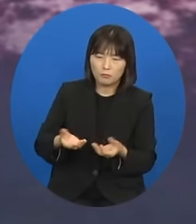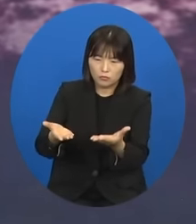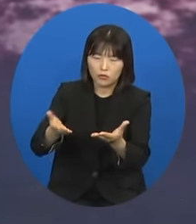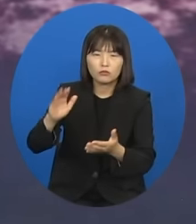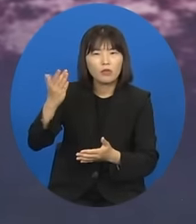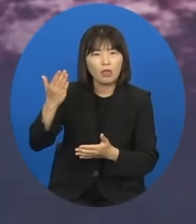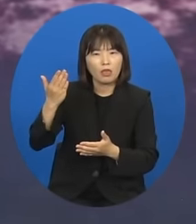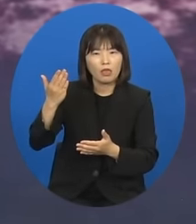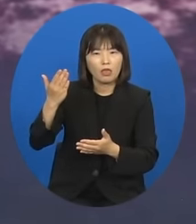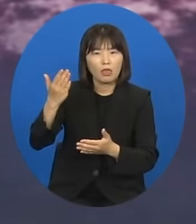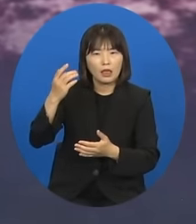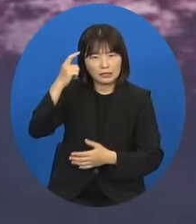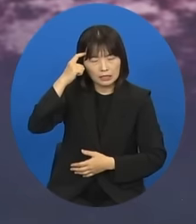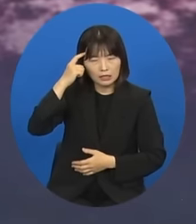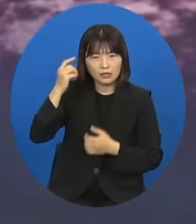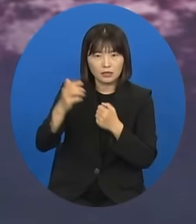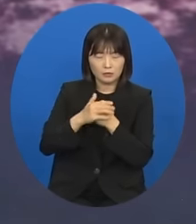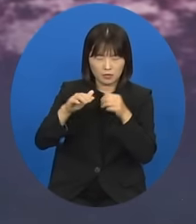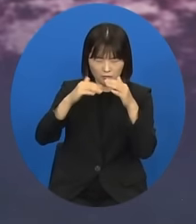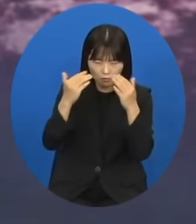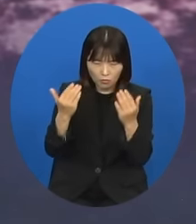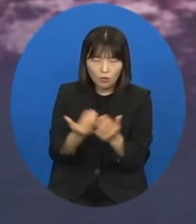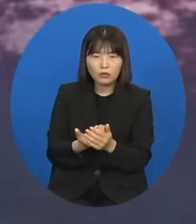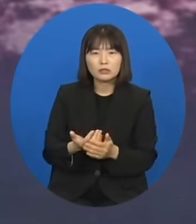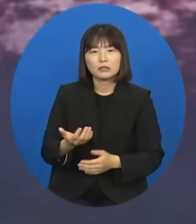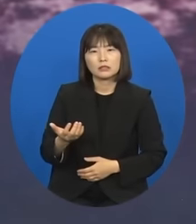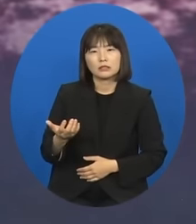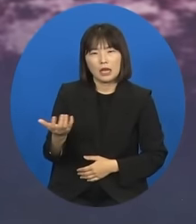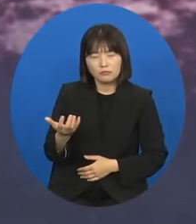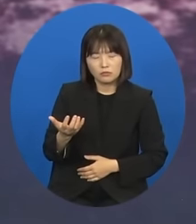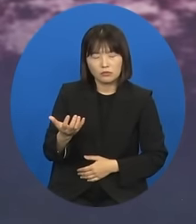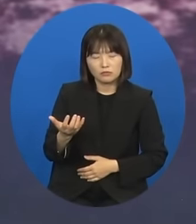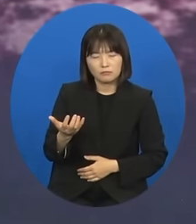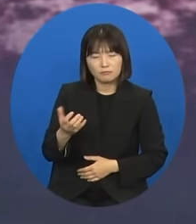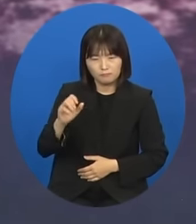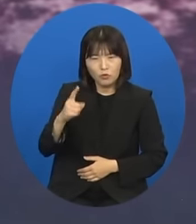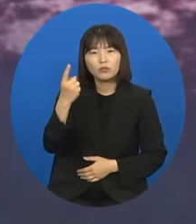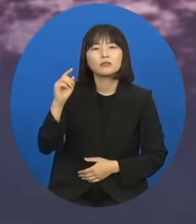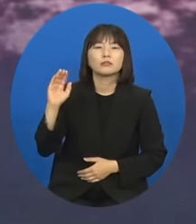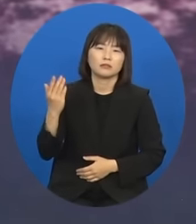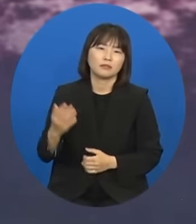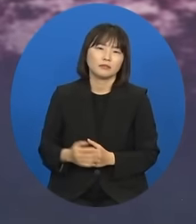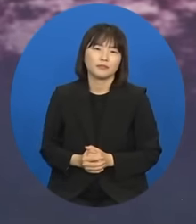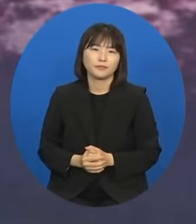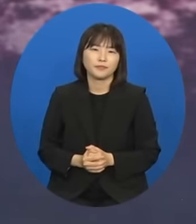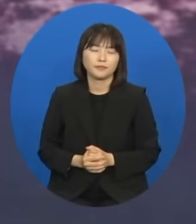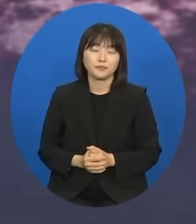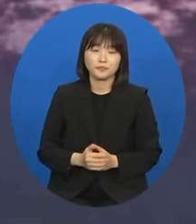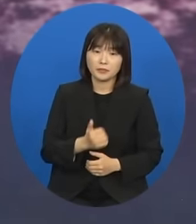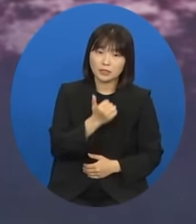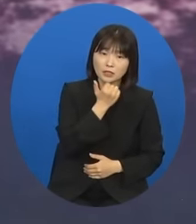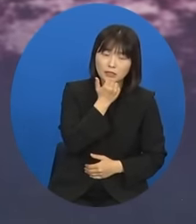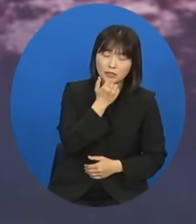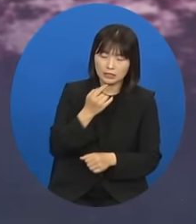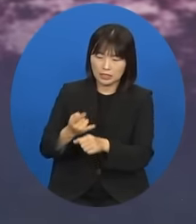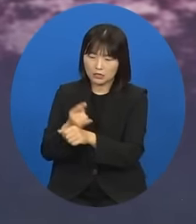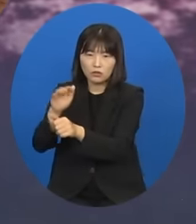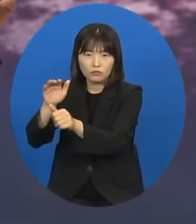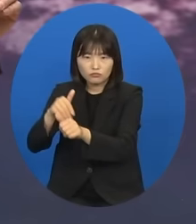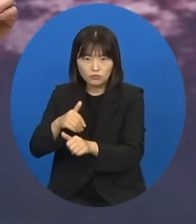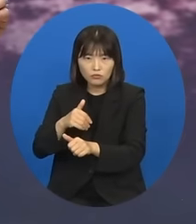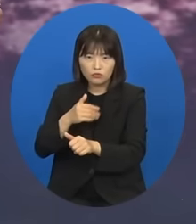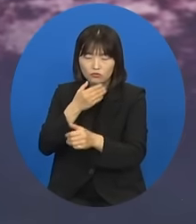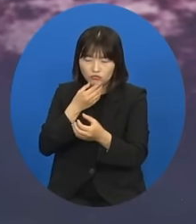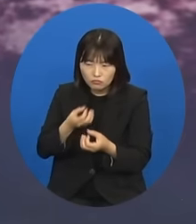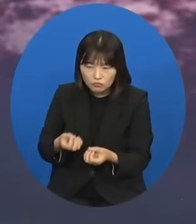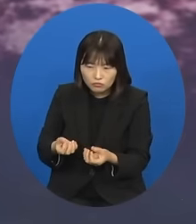모든 문제 아픔의 발이 된 것이죠 자 이삭이를 불러다가 축복하